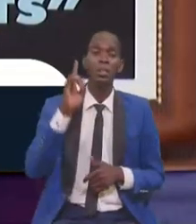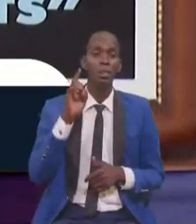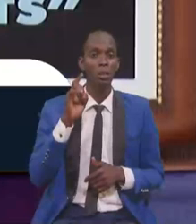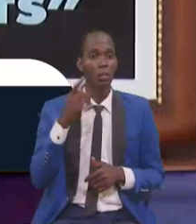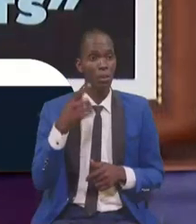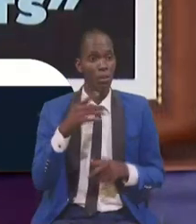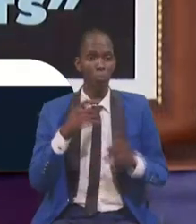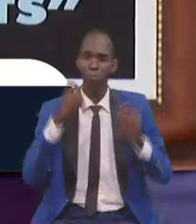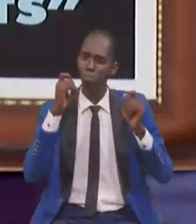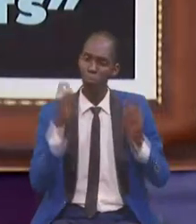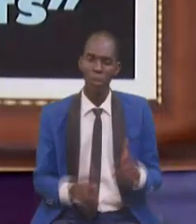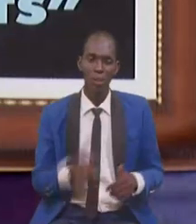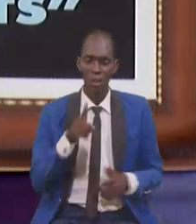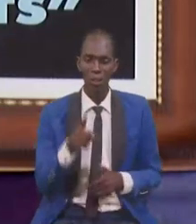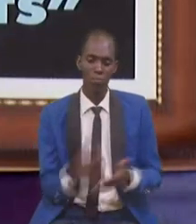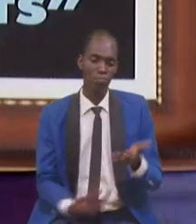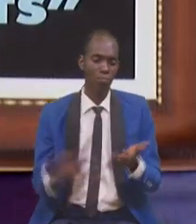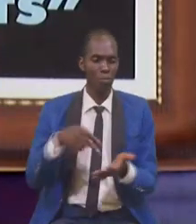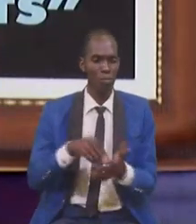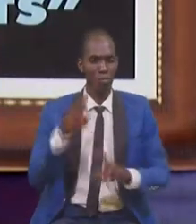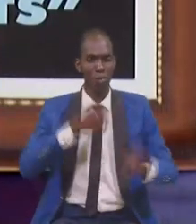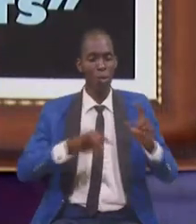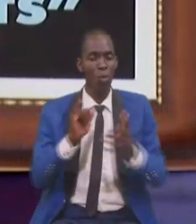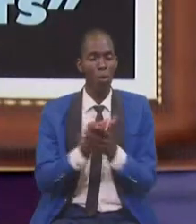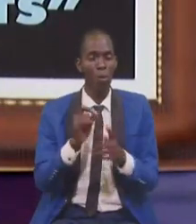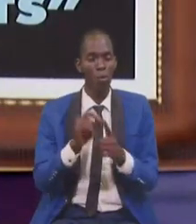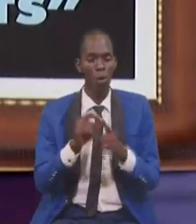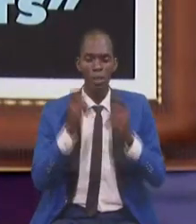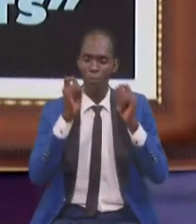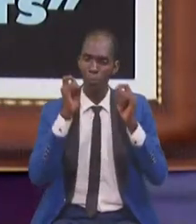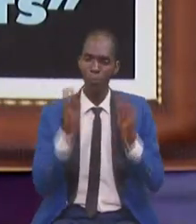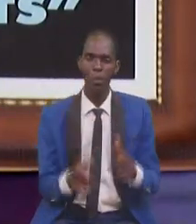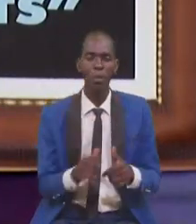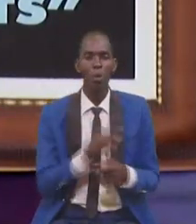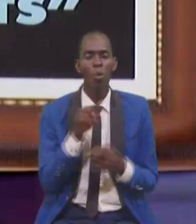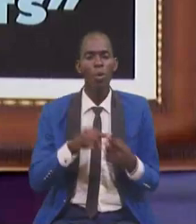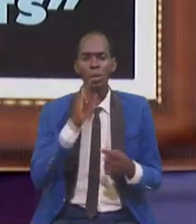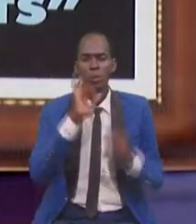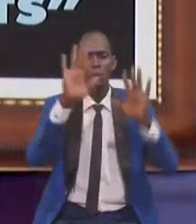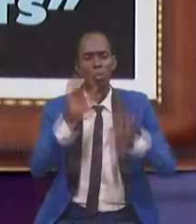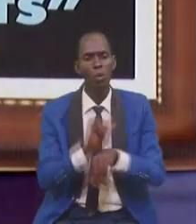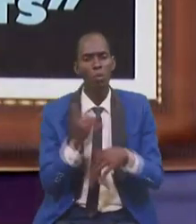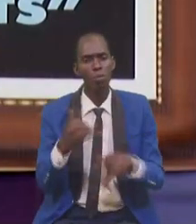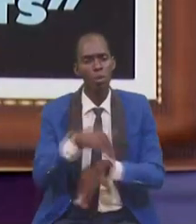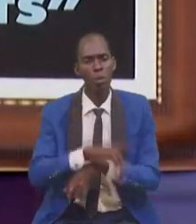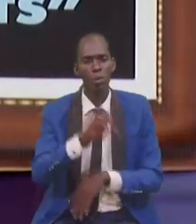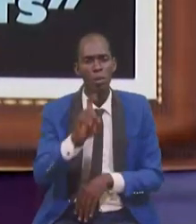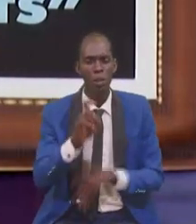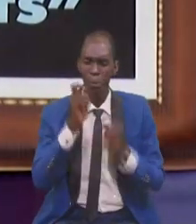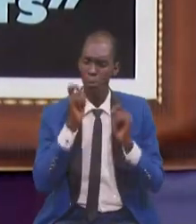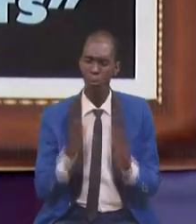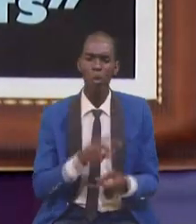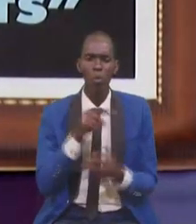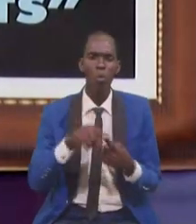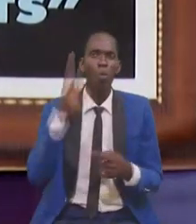à l'instant, il se leva. Que quelqu'un m'aide à crier à l'instant. Quand votre miracle, à l'instant,